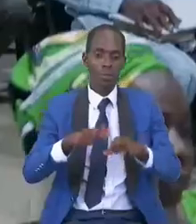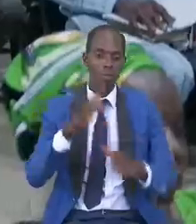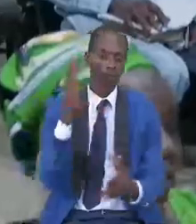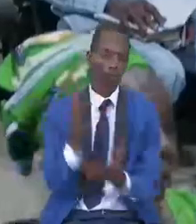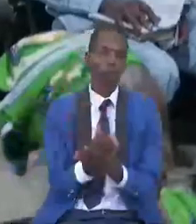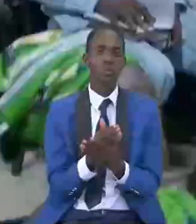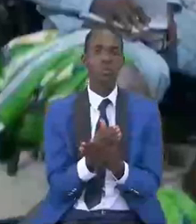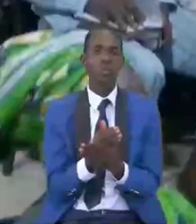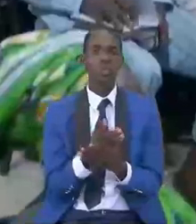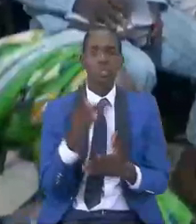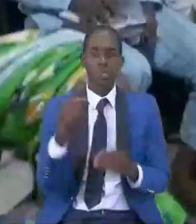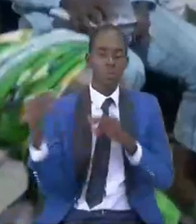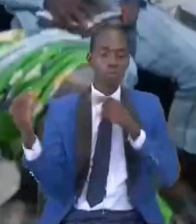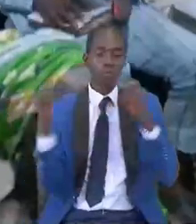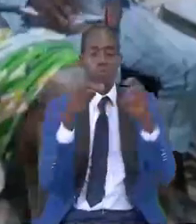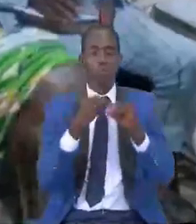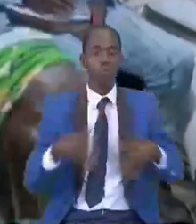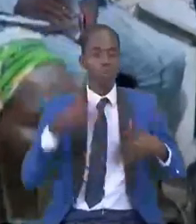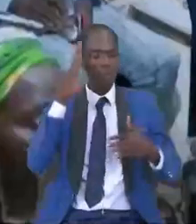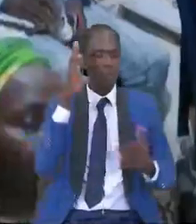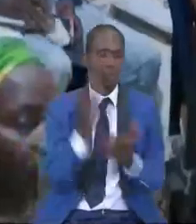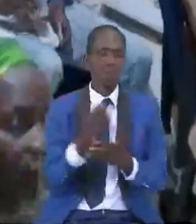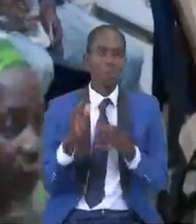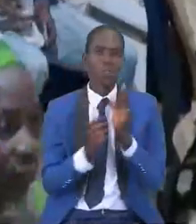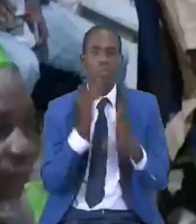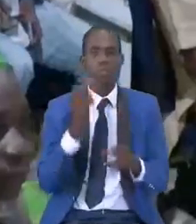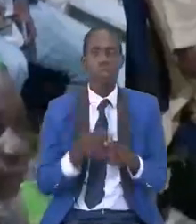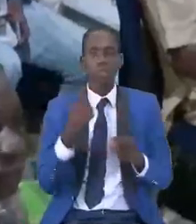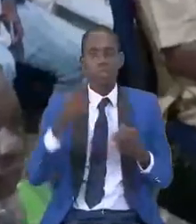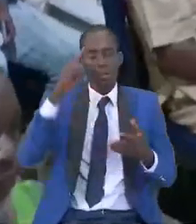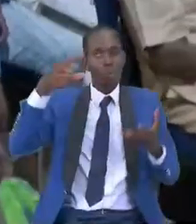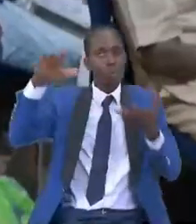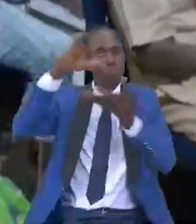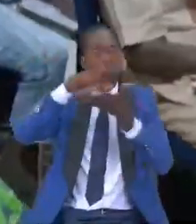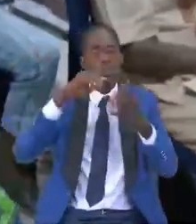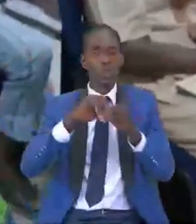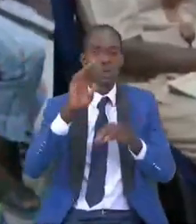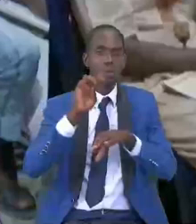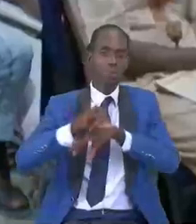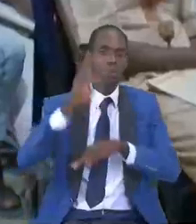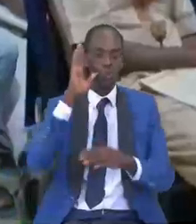va s'apaiser. La tempête de ton ministère va s'apaiser.